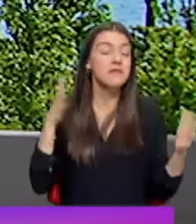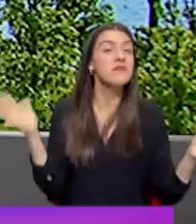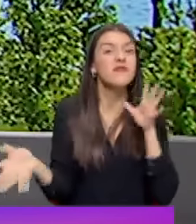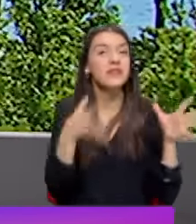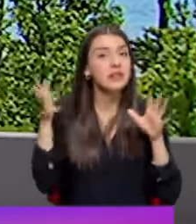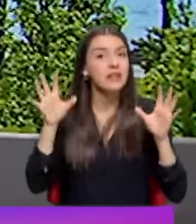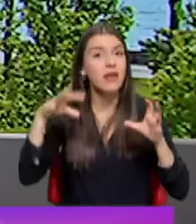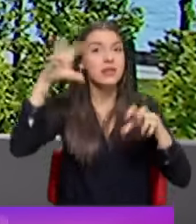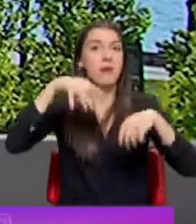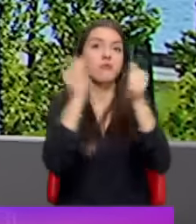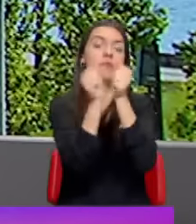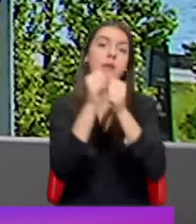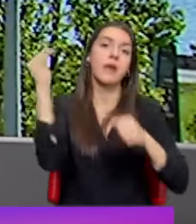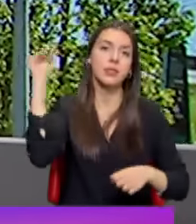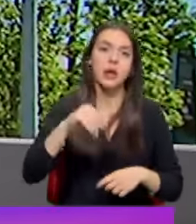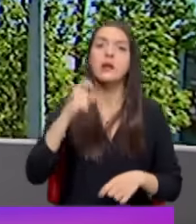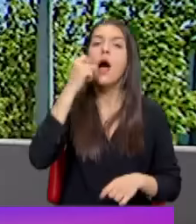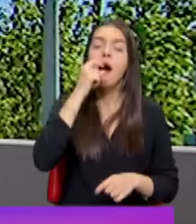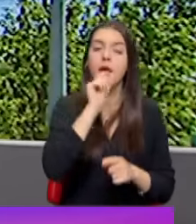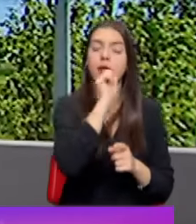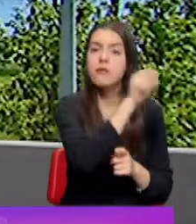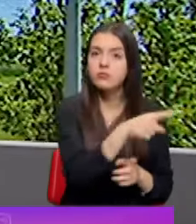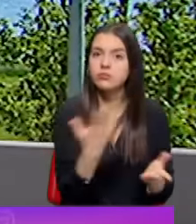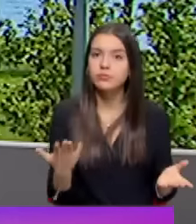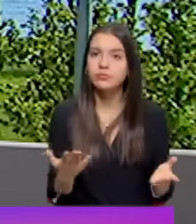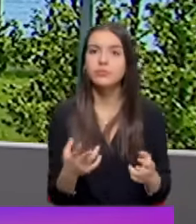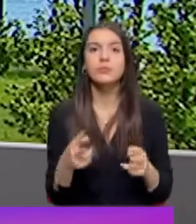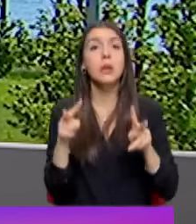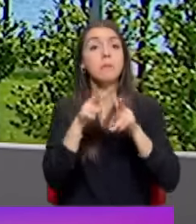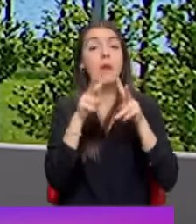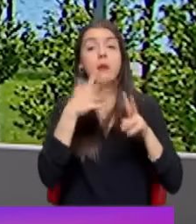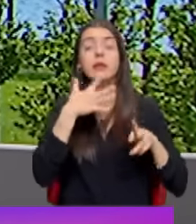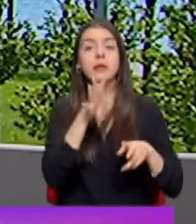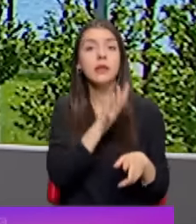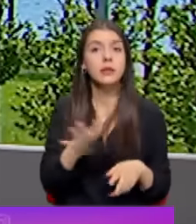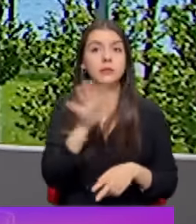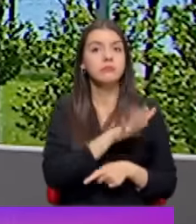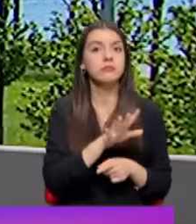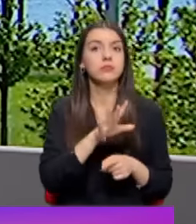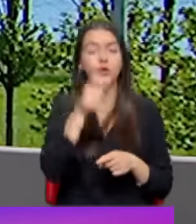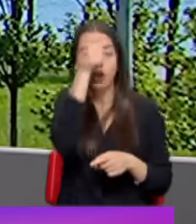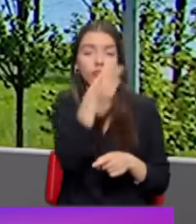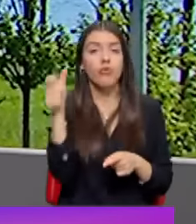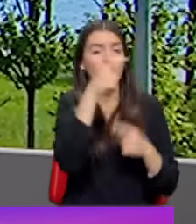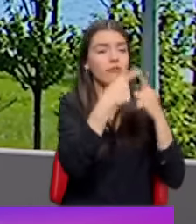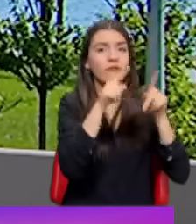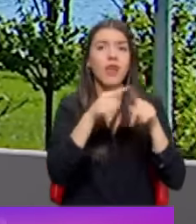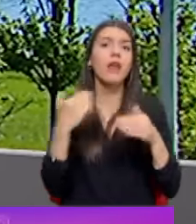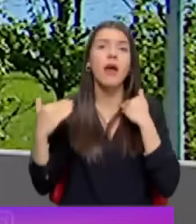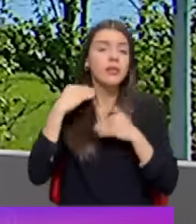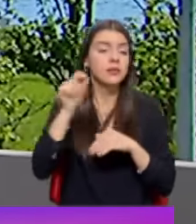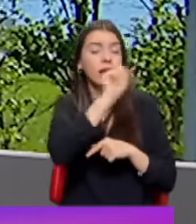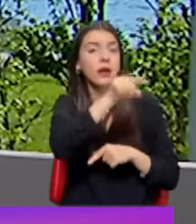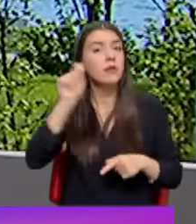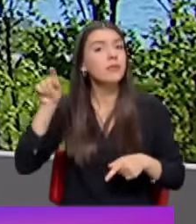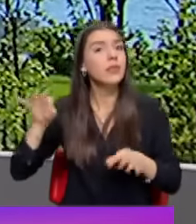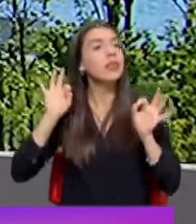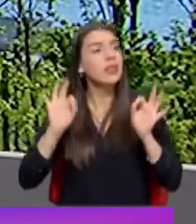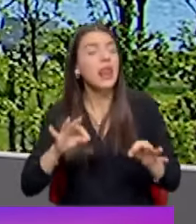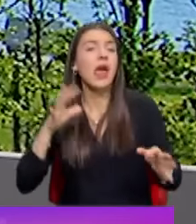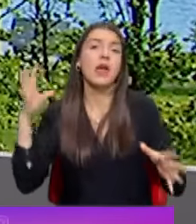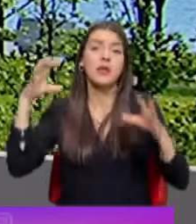Hadi gelin Ankara'sından Marmara Denizi'ne, yurdun farklı yerlerinde gerek fırtına gerekse